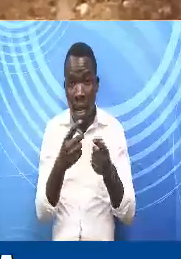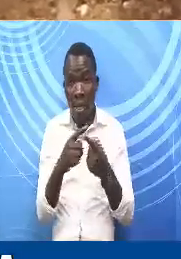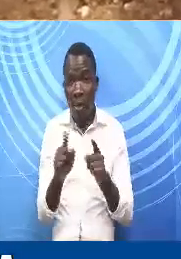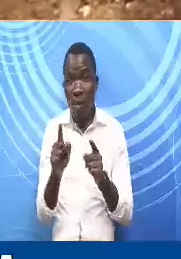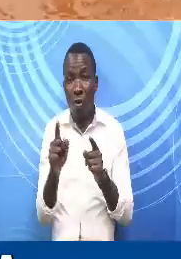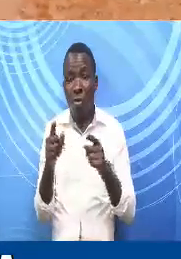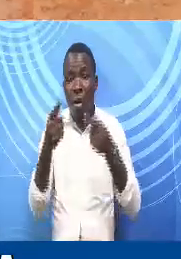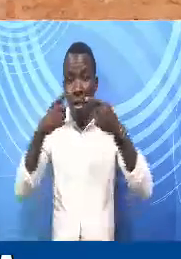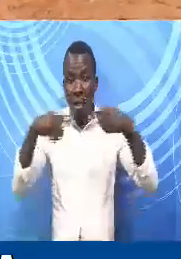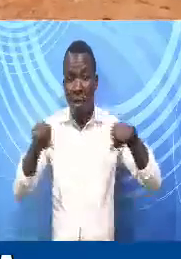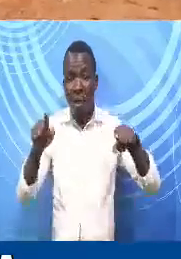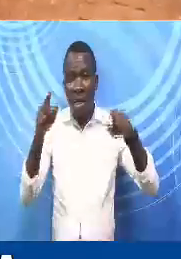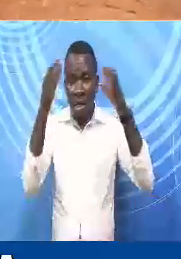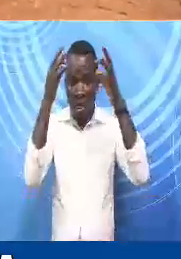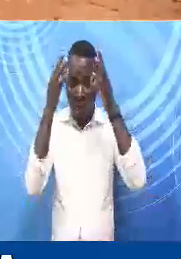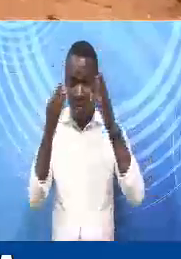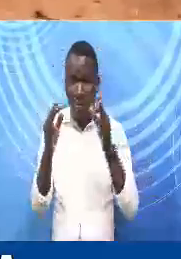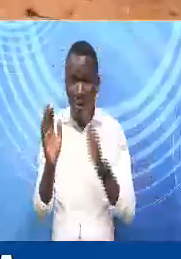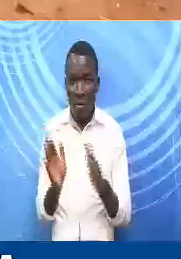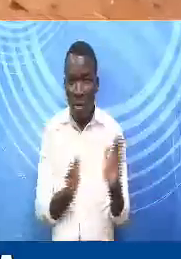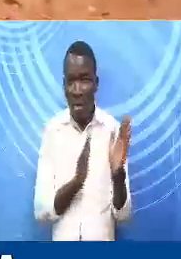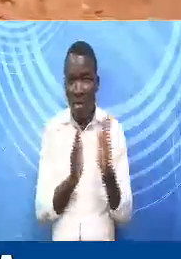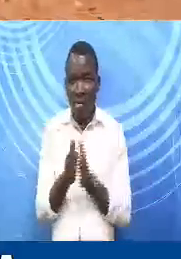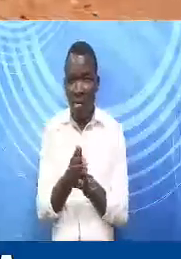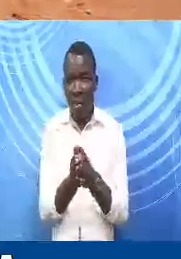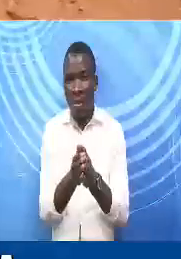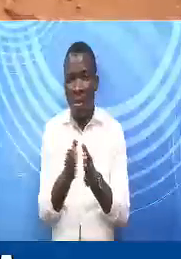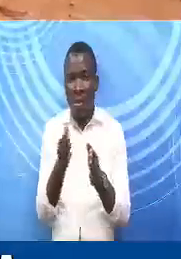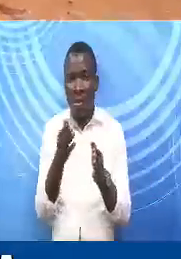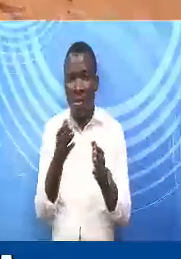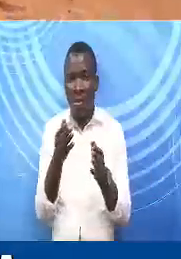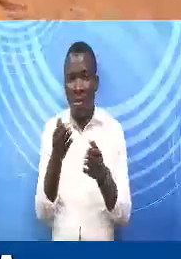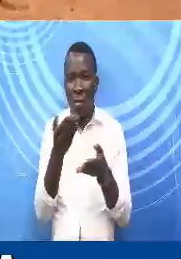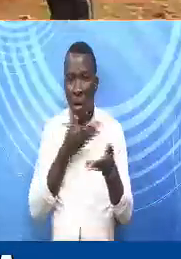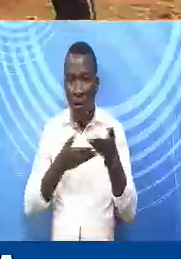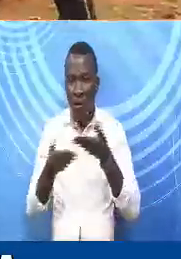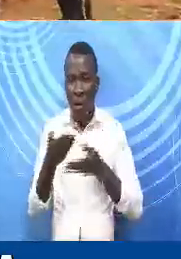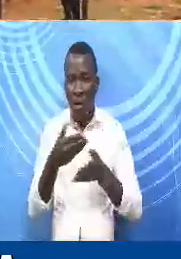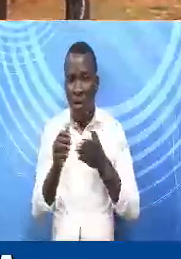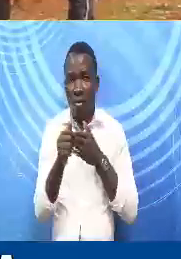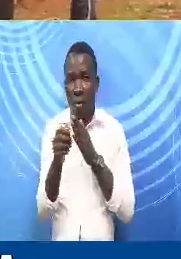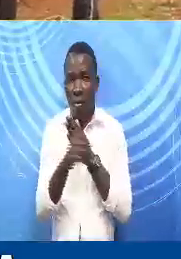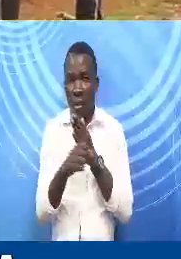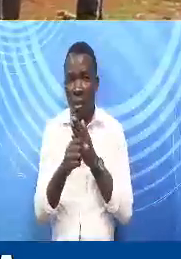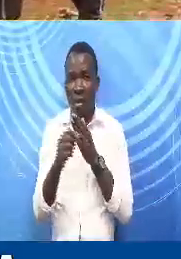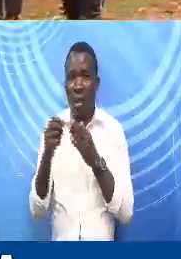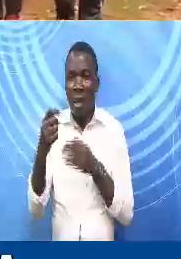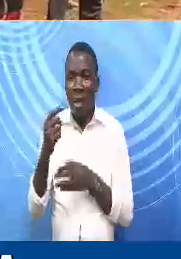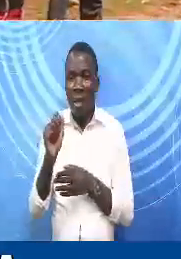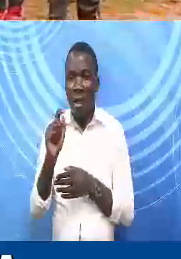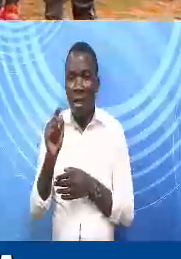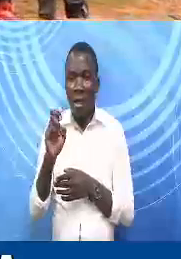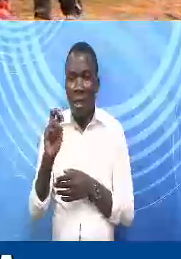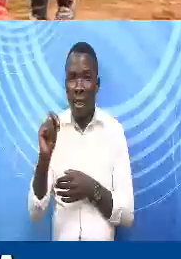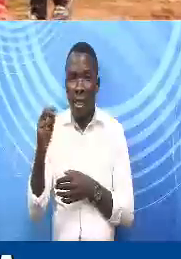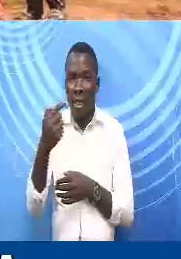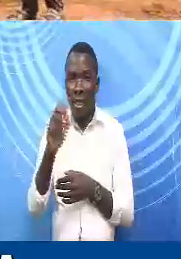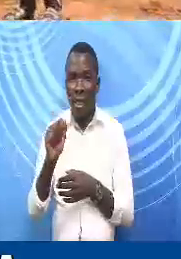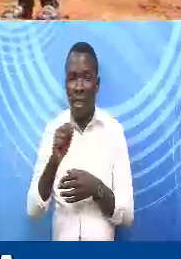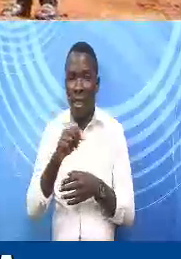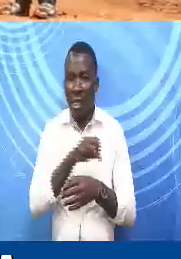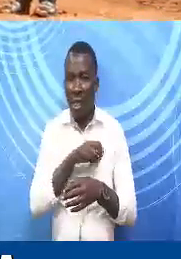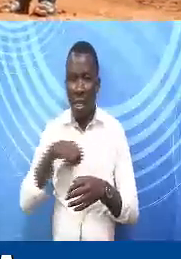bazatugezaho umwanzuro ubwo twateguraga inkuru tukaba twavuganye n'umunyamabanga nshingwabikorwa w'umurenge wa Gatenga aradutsembera ku kijyanye no kuba twamufata amajwi cyangwa